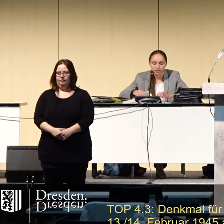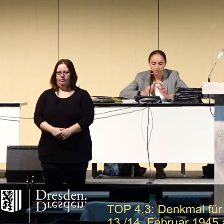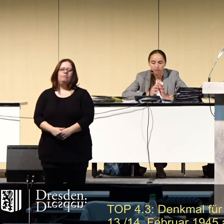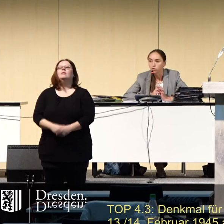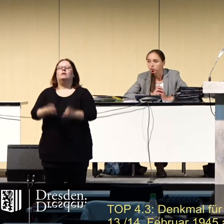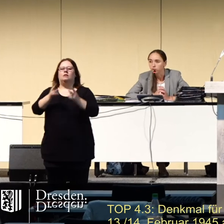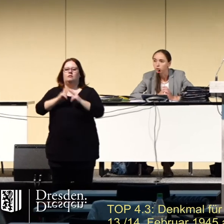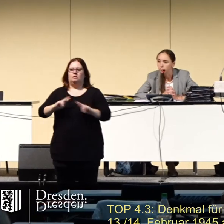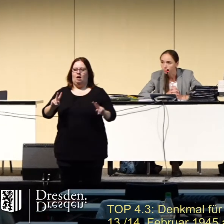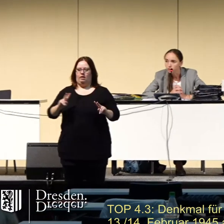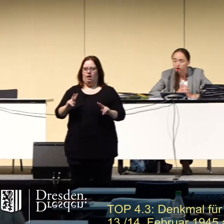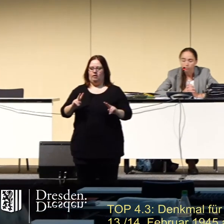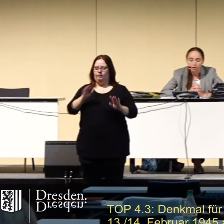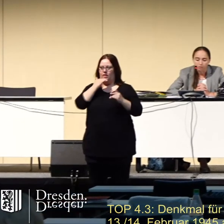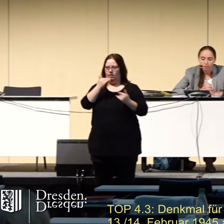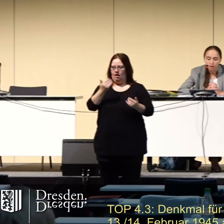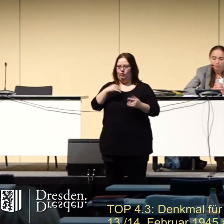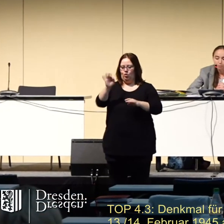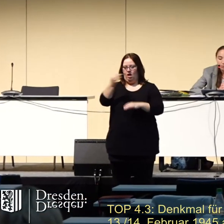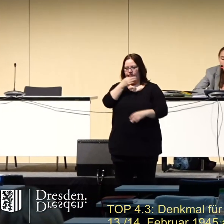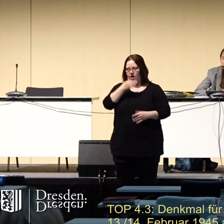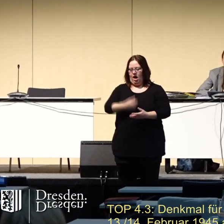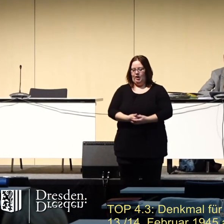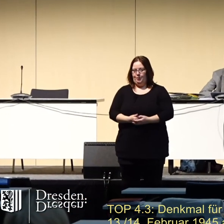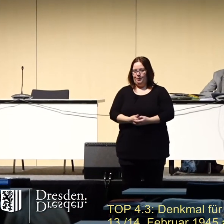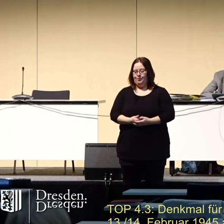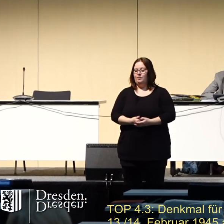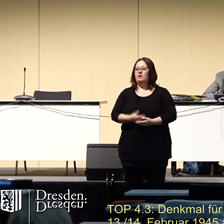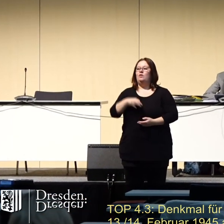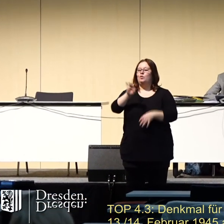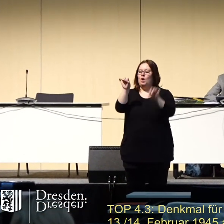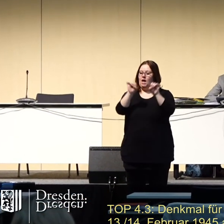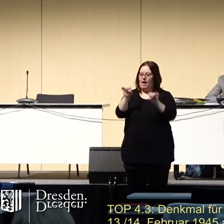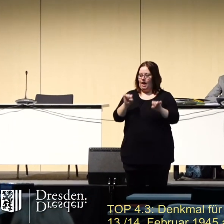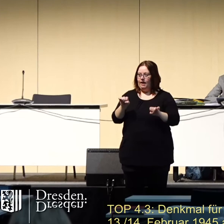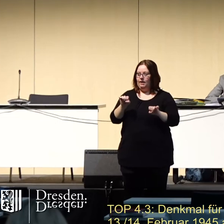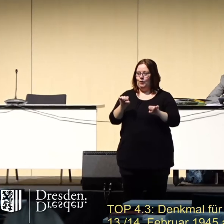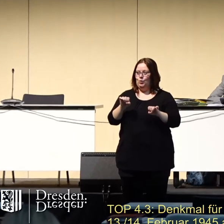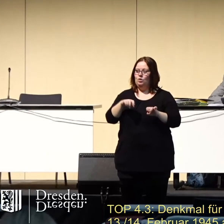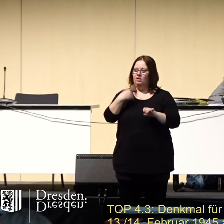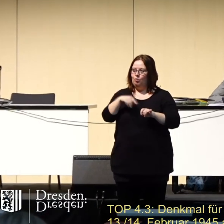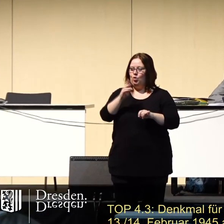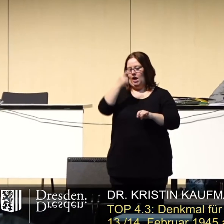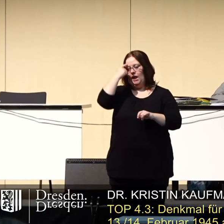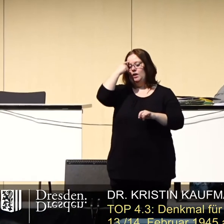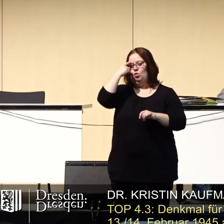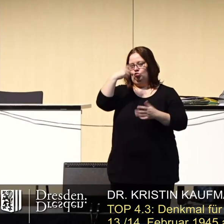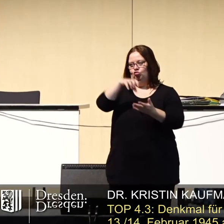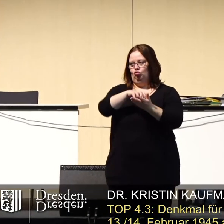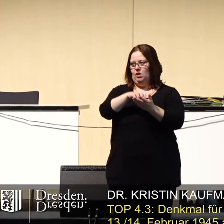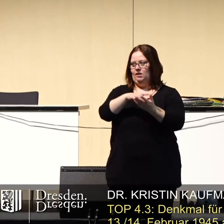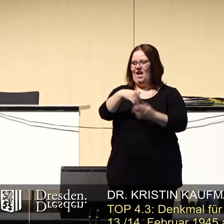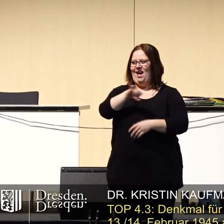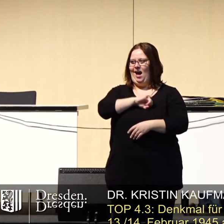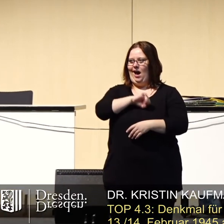sehr geehrter Herr Stadtrat Braun, vielen Dank für Ihre Anfrage. Für die Reinigung der Erinnerungsstelle ist der